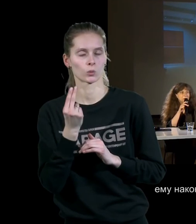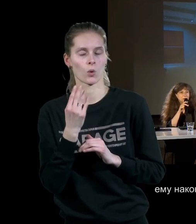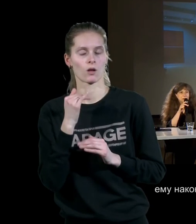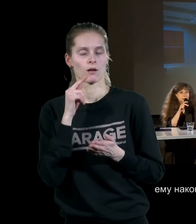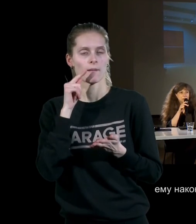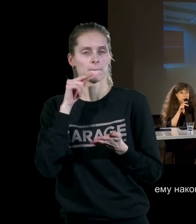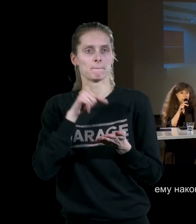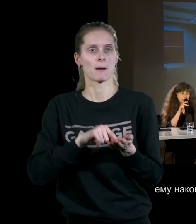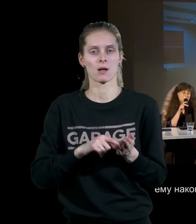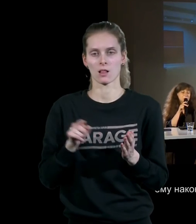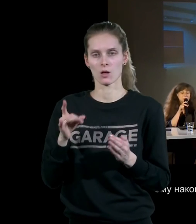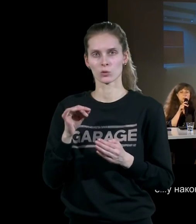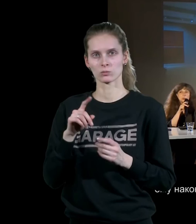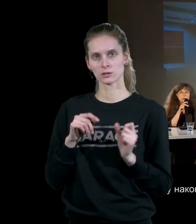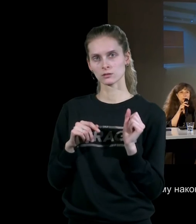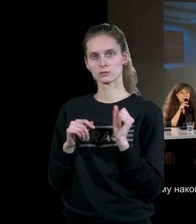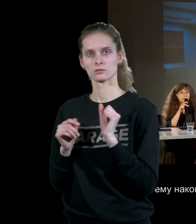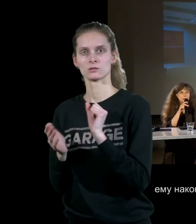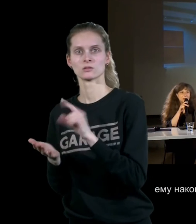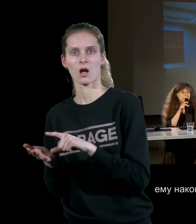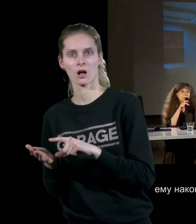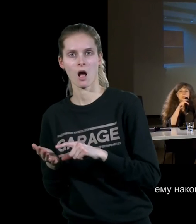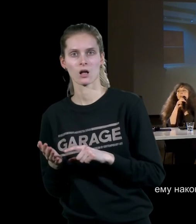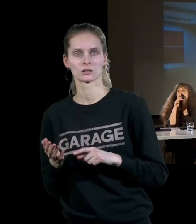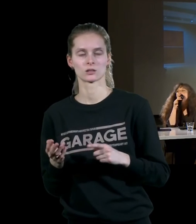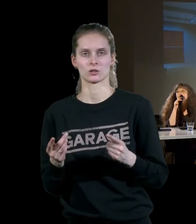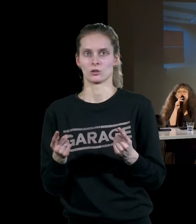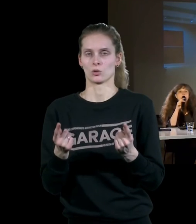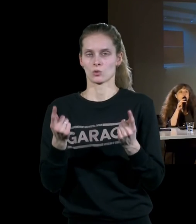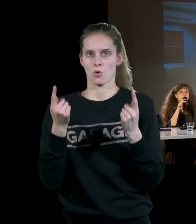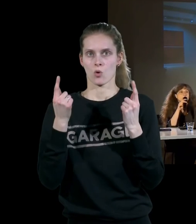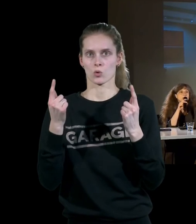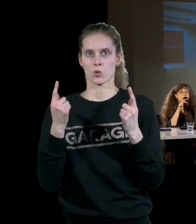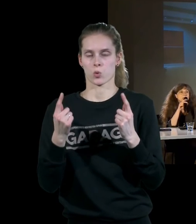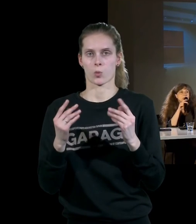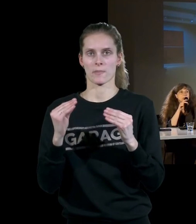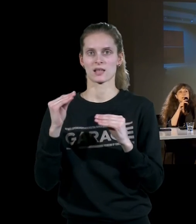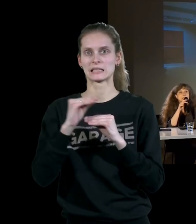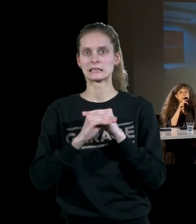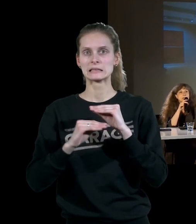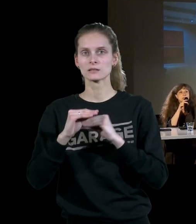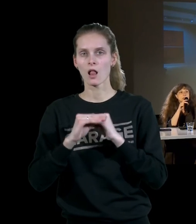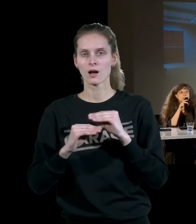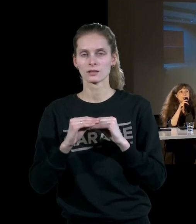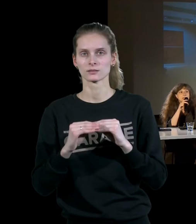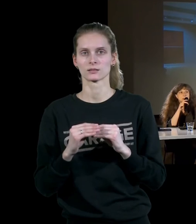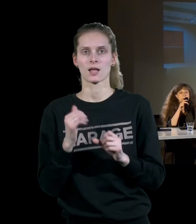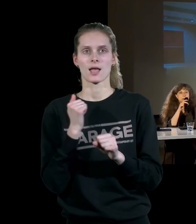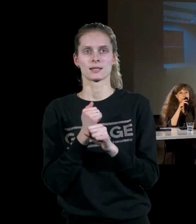предлагают сделать своего рода тотальную инсталляцию. Ему предлагают сделать серию фресок.